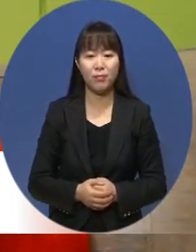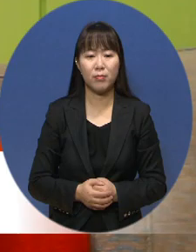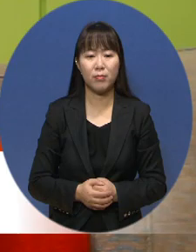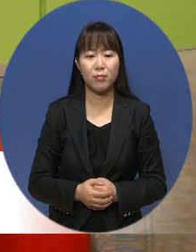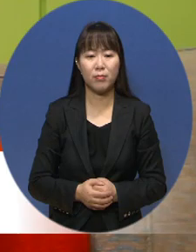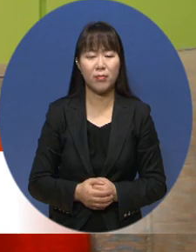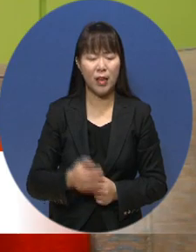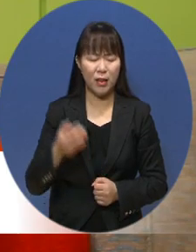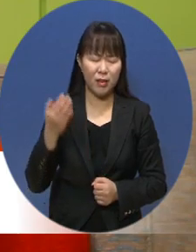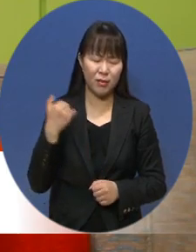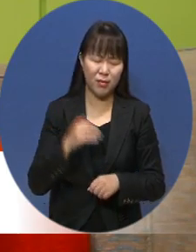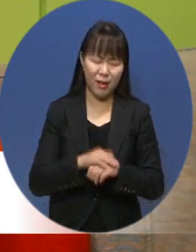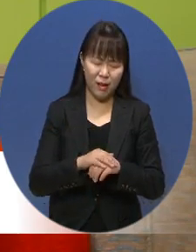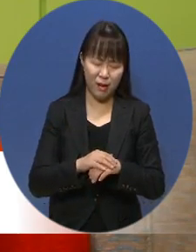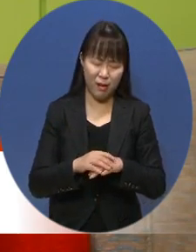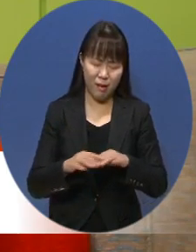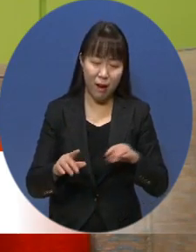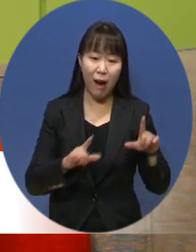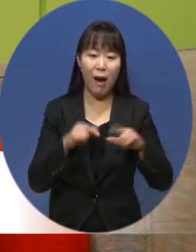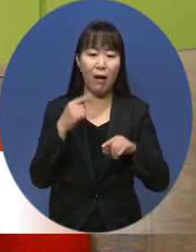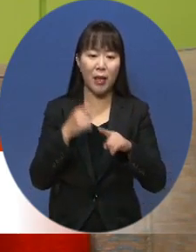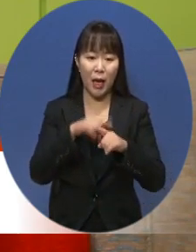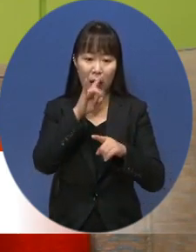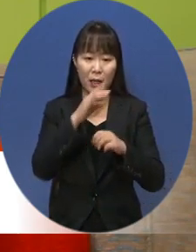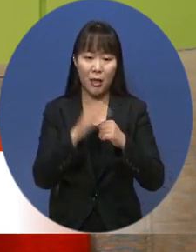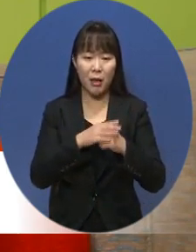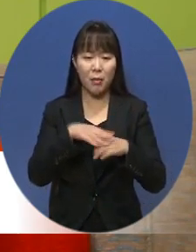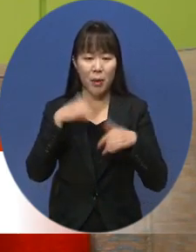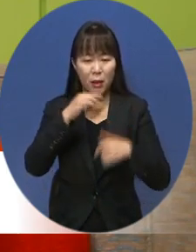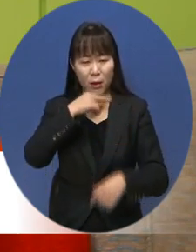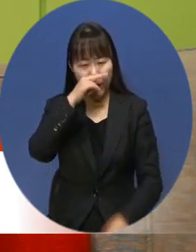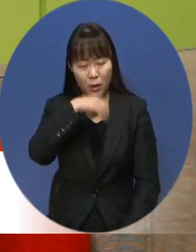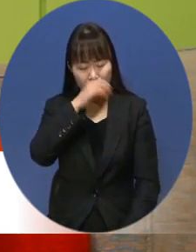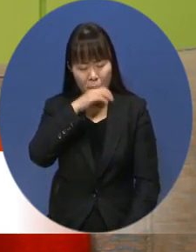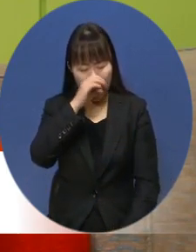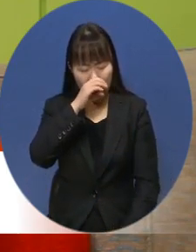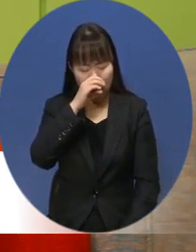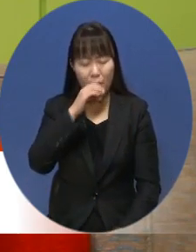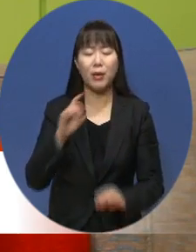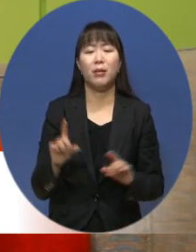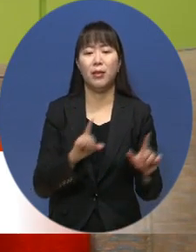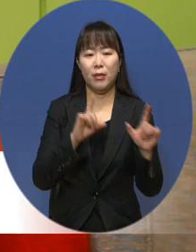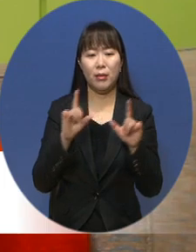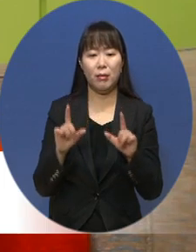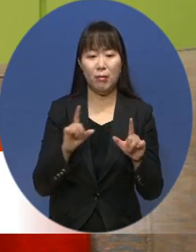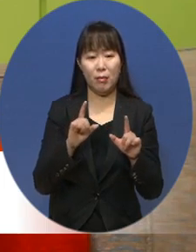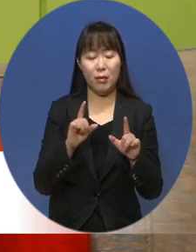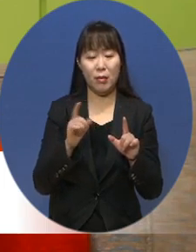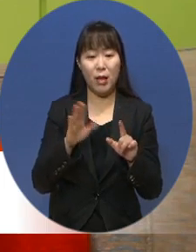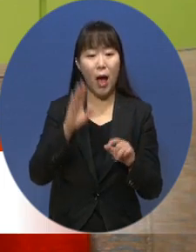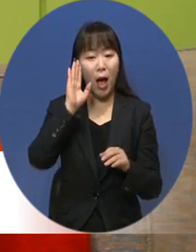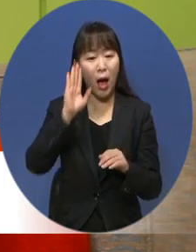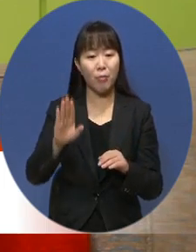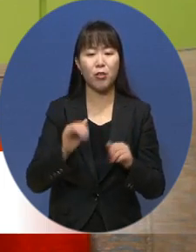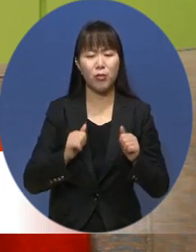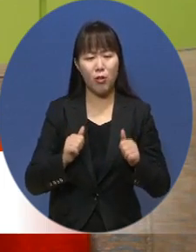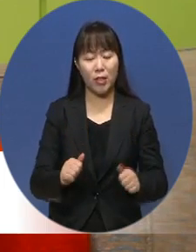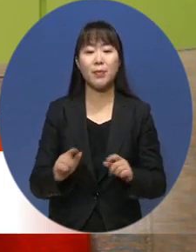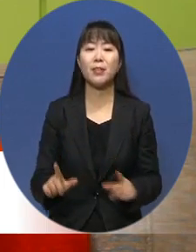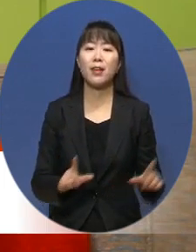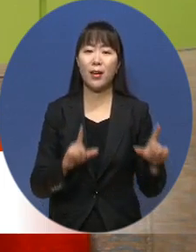음식을 잘 나가다가 안 되니까 그냥 술만 먹고 오종무종. 이제 앞으로 어떻게